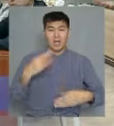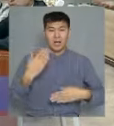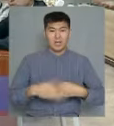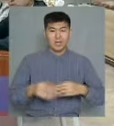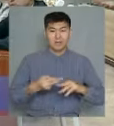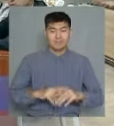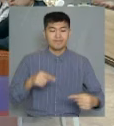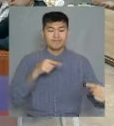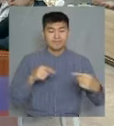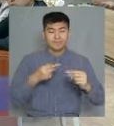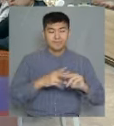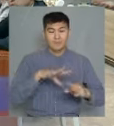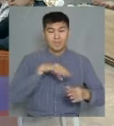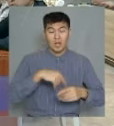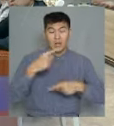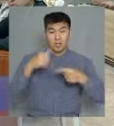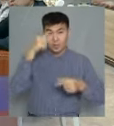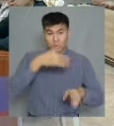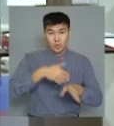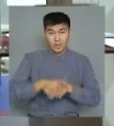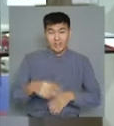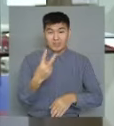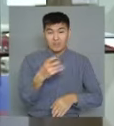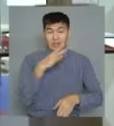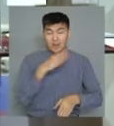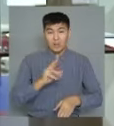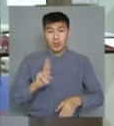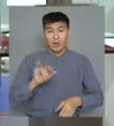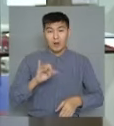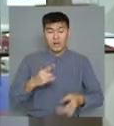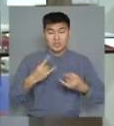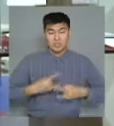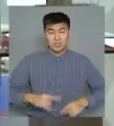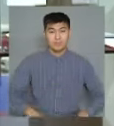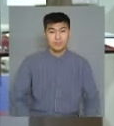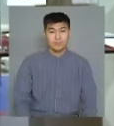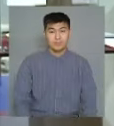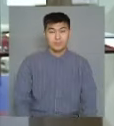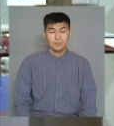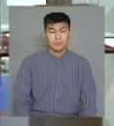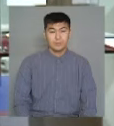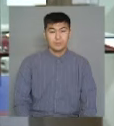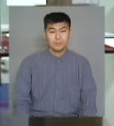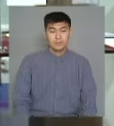историческому спору в следующем году исполняется скелет курмангазе сагырбай олла